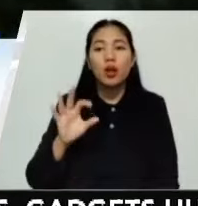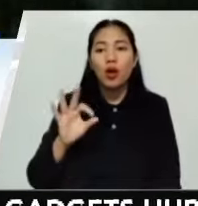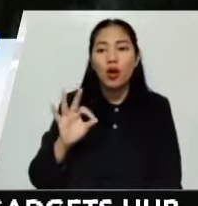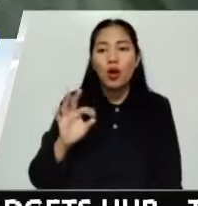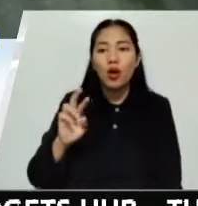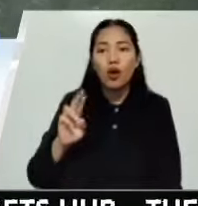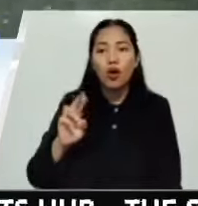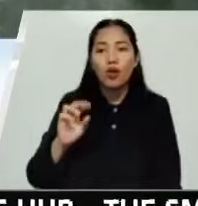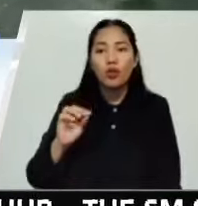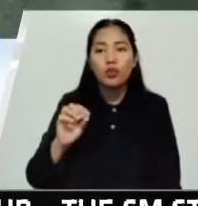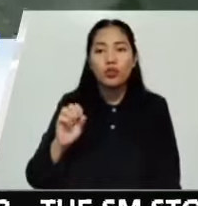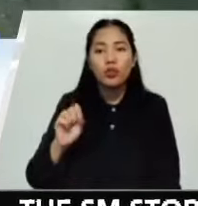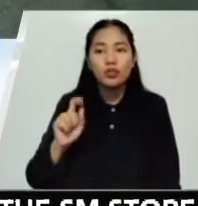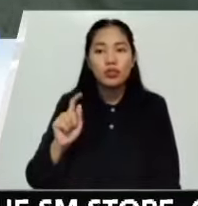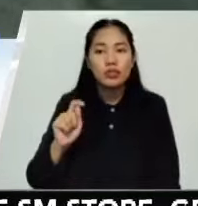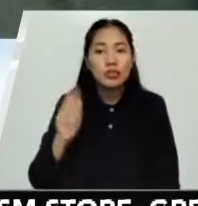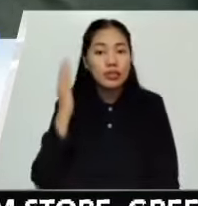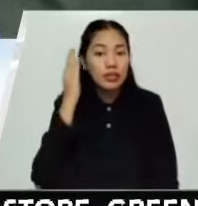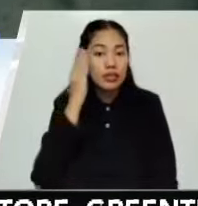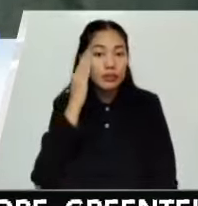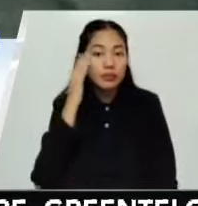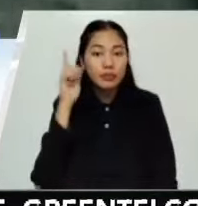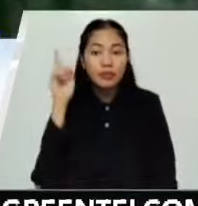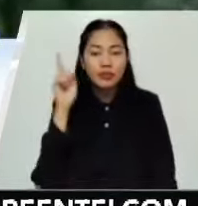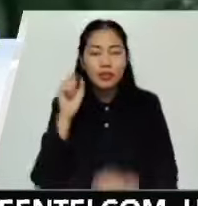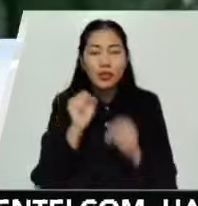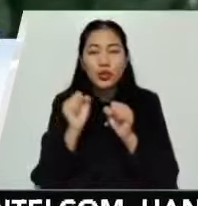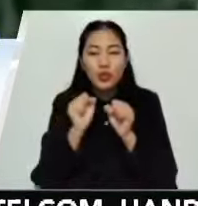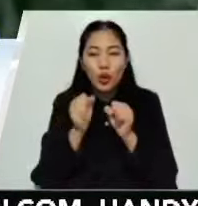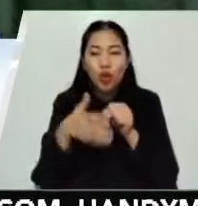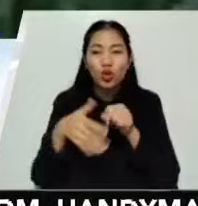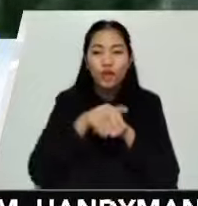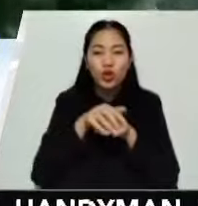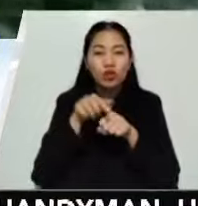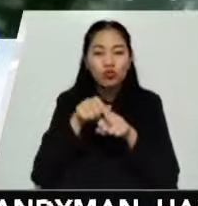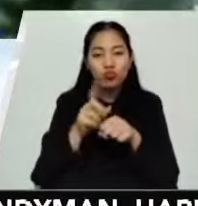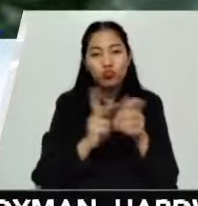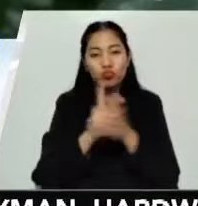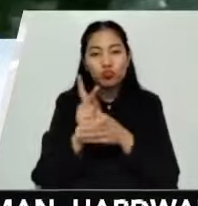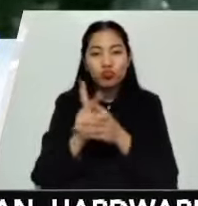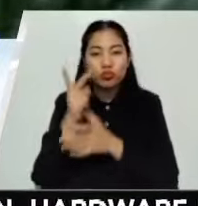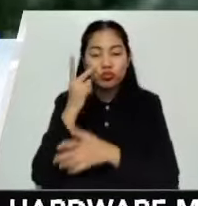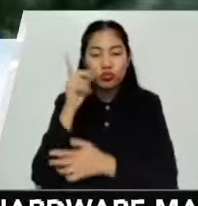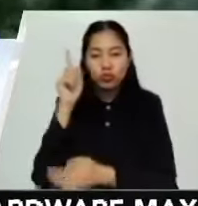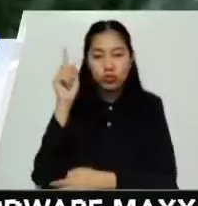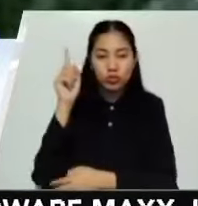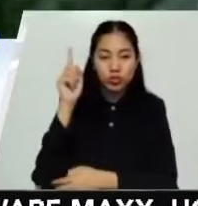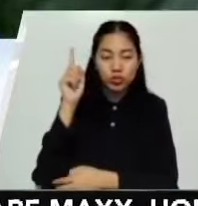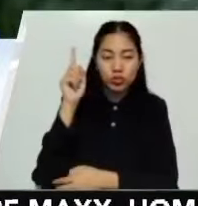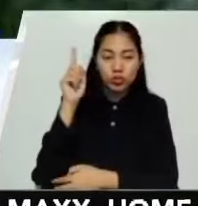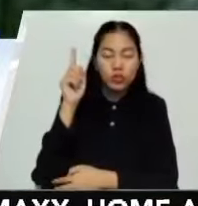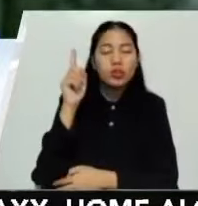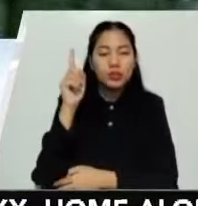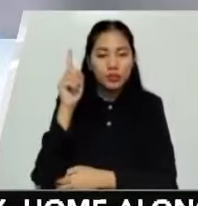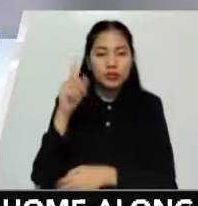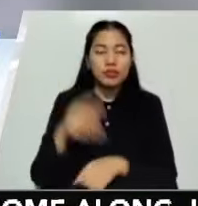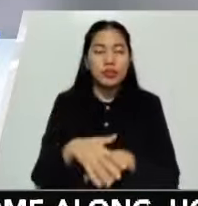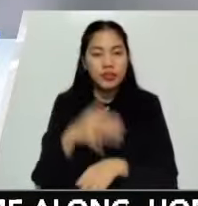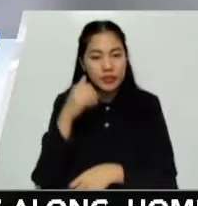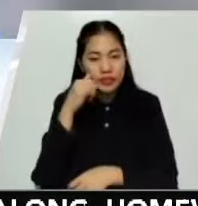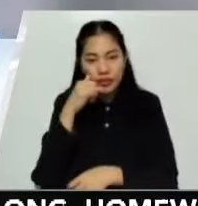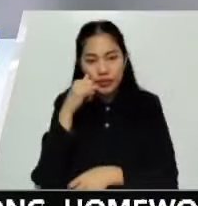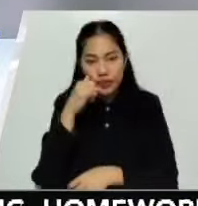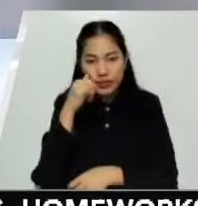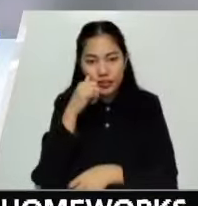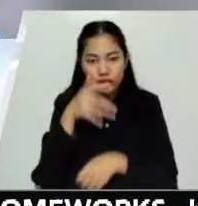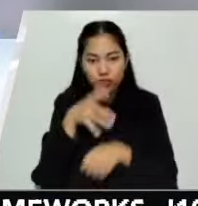yelo dahil sa mababang temperatura kita sa mga Kuhang larawan ni ng magsasakang si PJ height na binalot na nga ng yelo